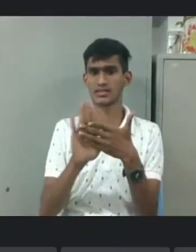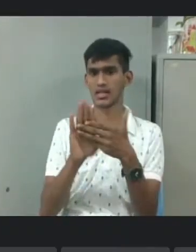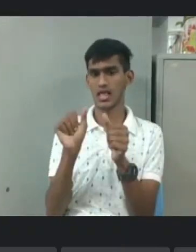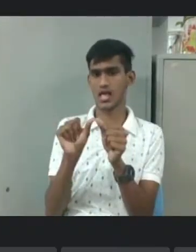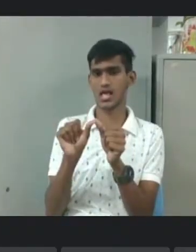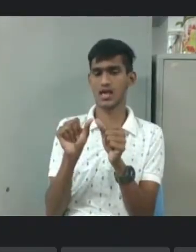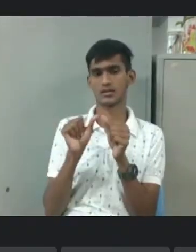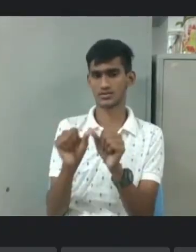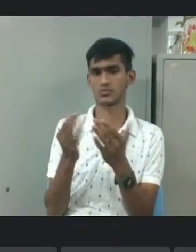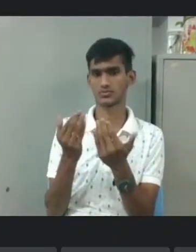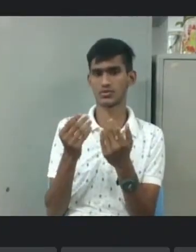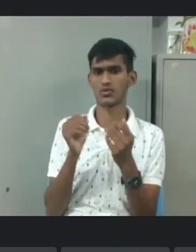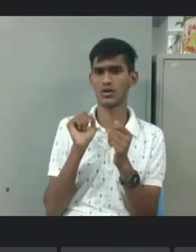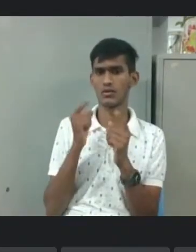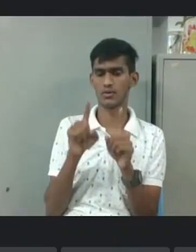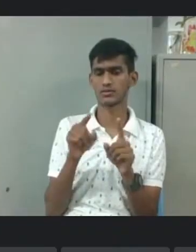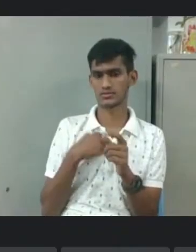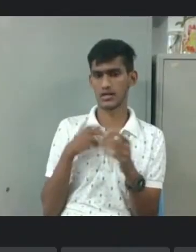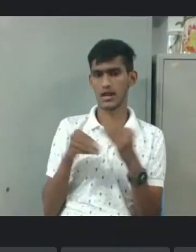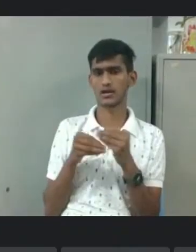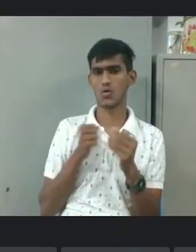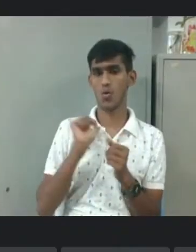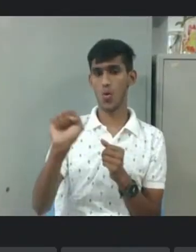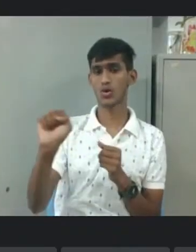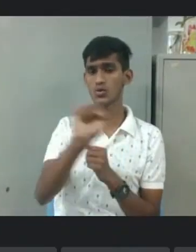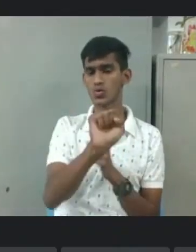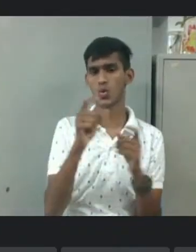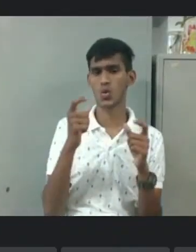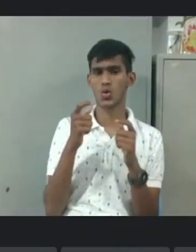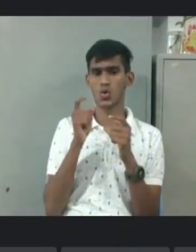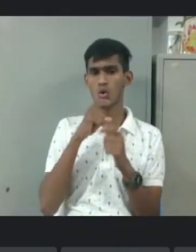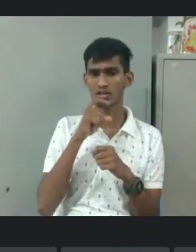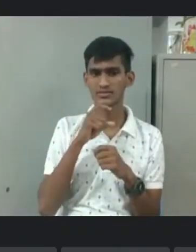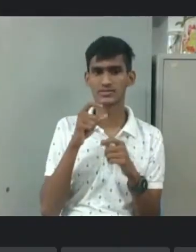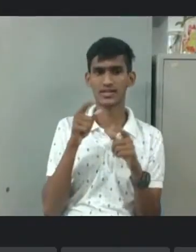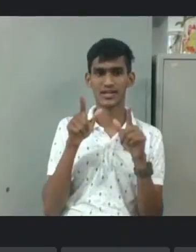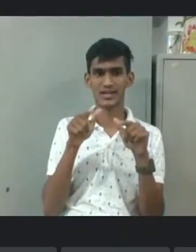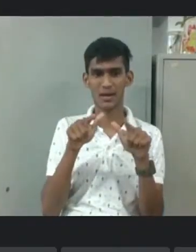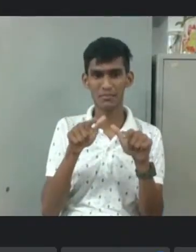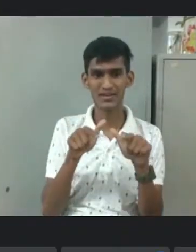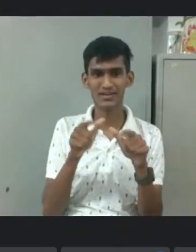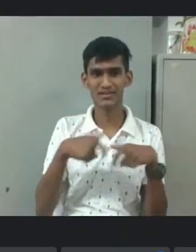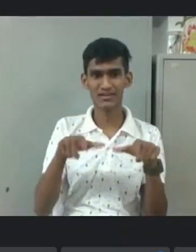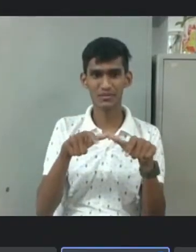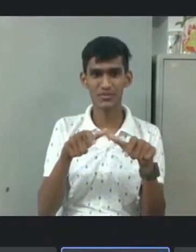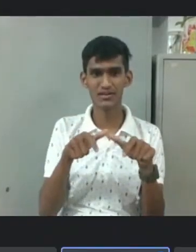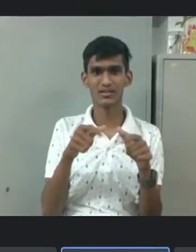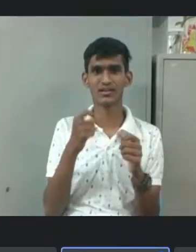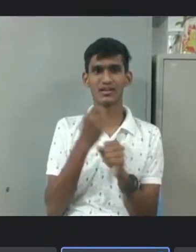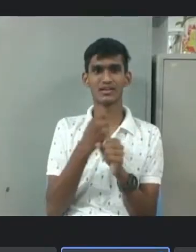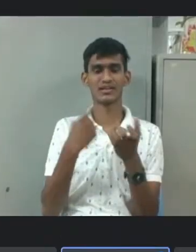കോളേജുകളിൽ സംവിധാനങ്ങൾ ഉണ്ടെങ്കിൽ, ഗ്രീവൻസ് കമ്മിറ്റി ഒക്കെ ഉണ്ടെങ്കിൽ അവിടെയാണ് അത് സമീപിക്കേണ്ടത്. ഒരു കാര്യം